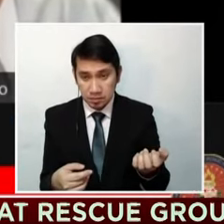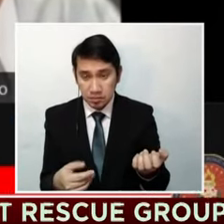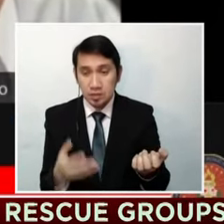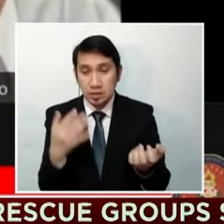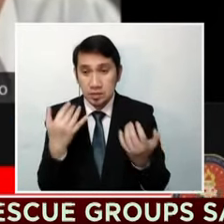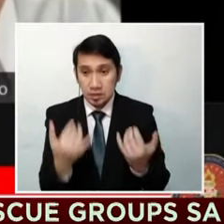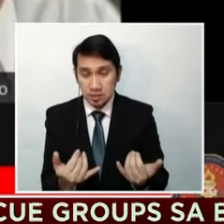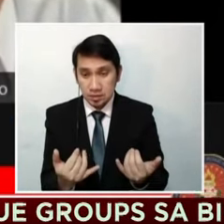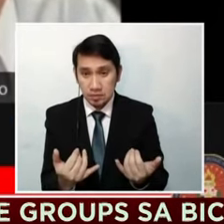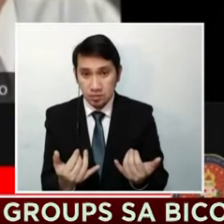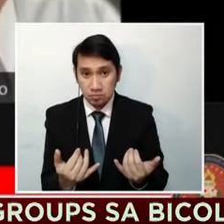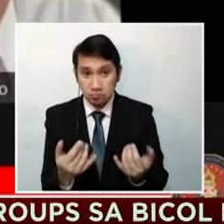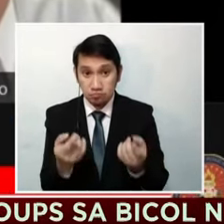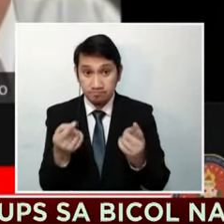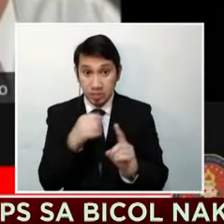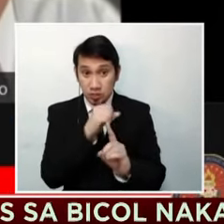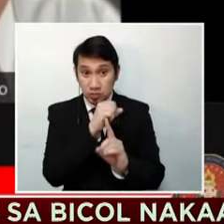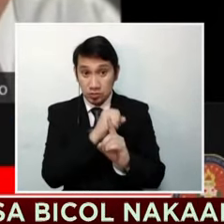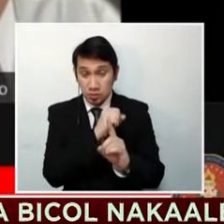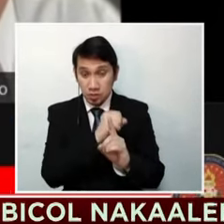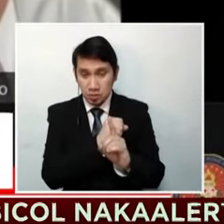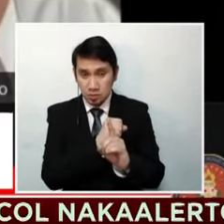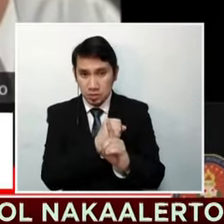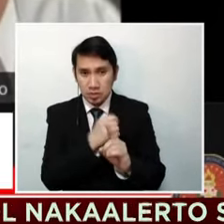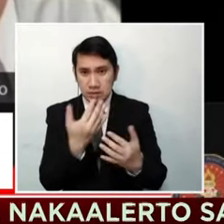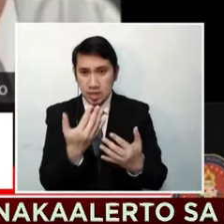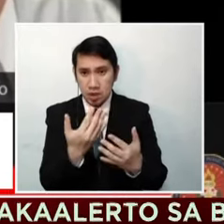po yung September and the prices went down,